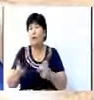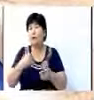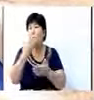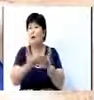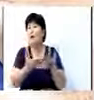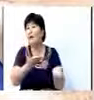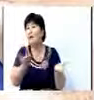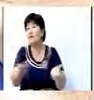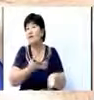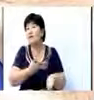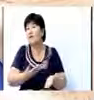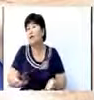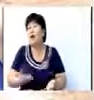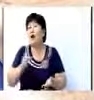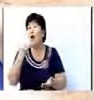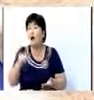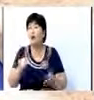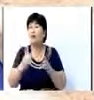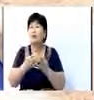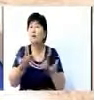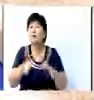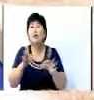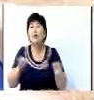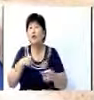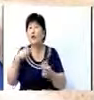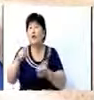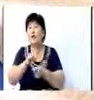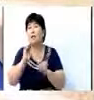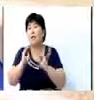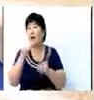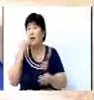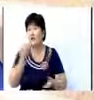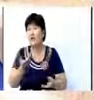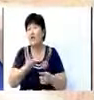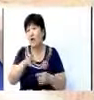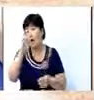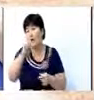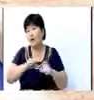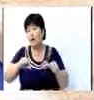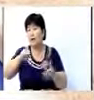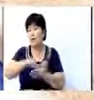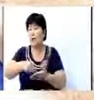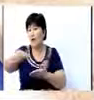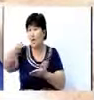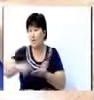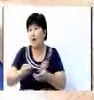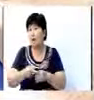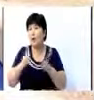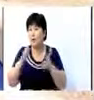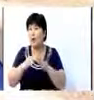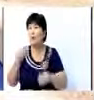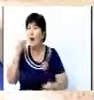показать все дома пожар поспать бутера повара я не должно быть никаких разговоров касательно качества государственной комиссии стоит подпись потому что дома